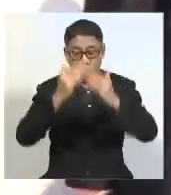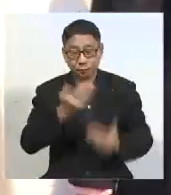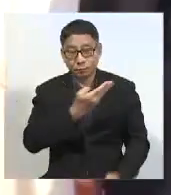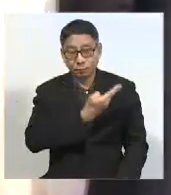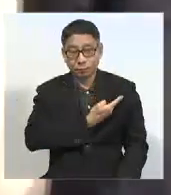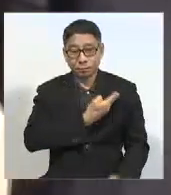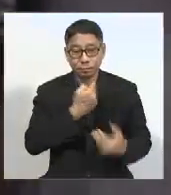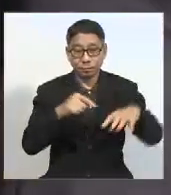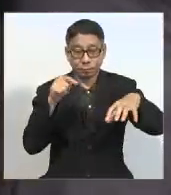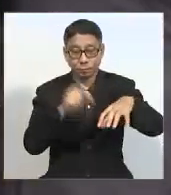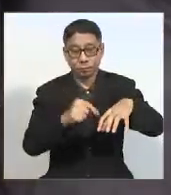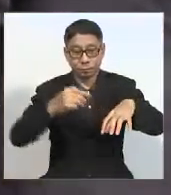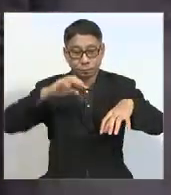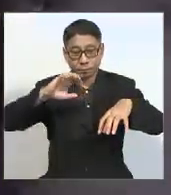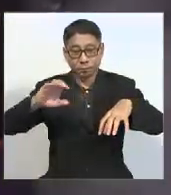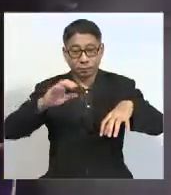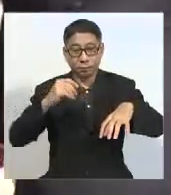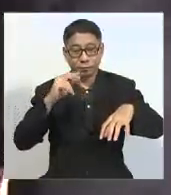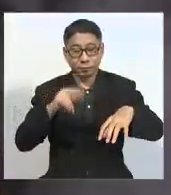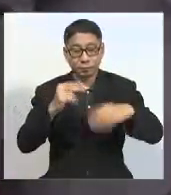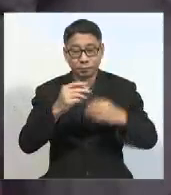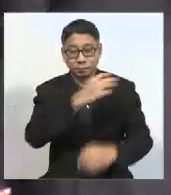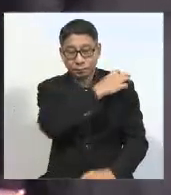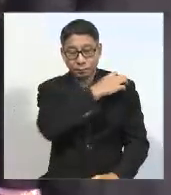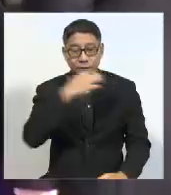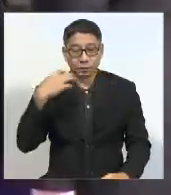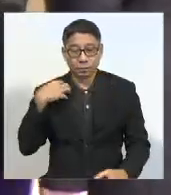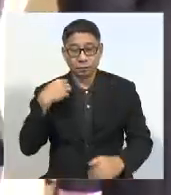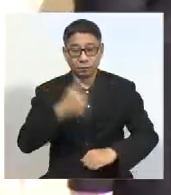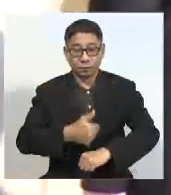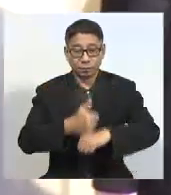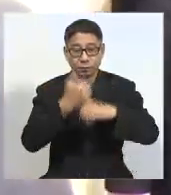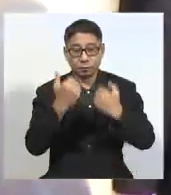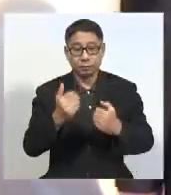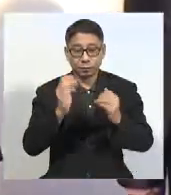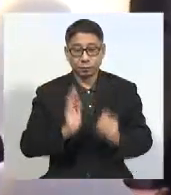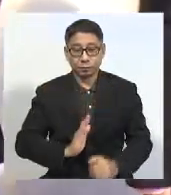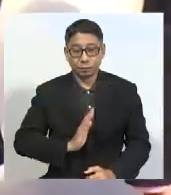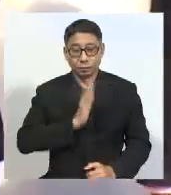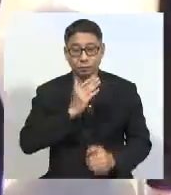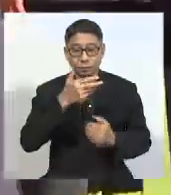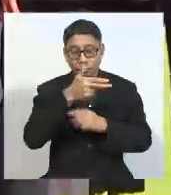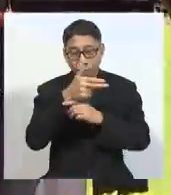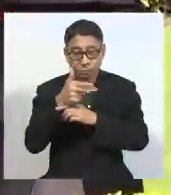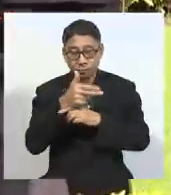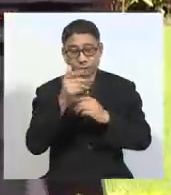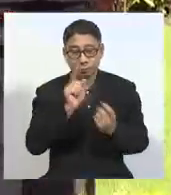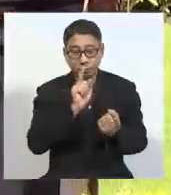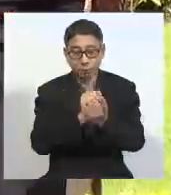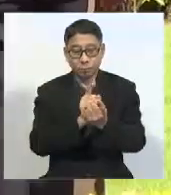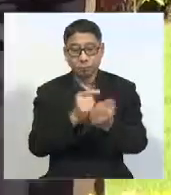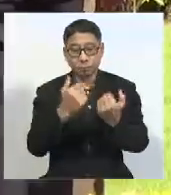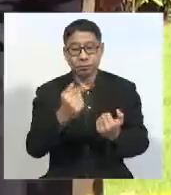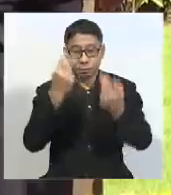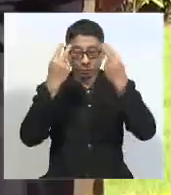กสันติไมตรีหลังนอกเพื่ออนุญาตให้คณะทูตานุทูตคณะรัฐมนตรีแขกผู้มีเกียรติและสื่อมวลชนเข้าเฝ้ารับเสด็จ